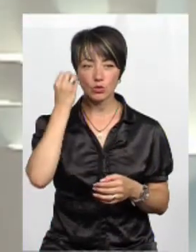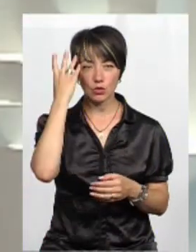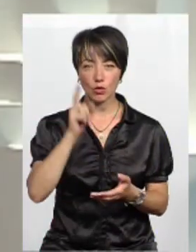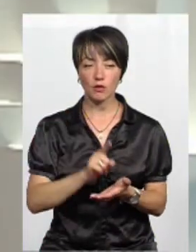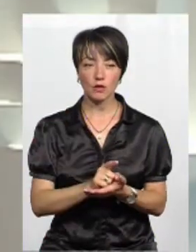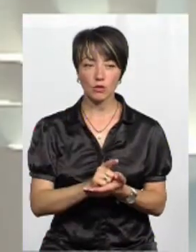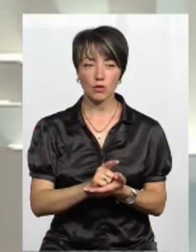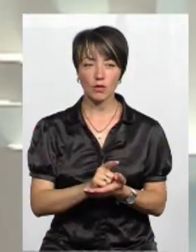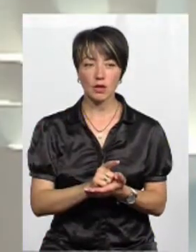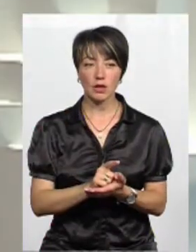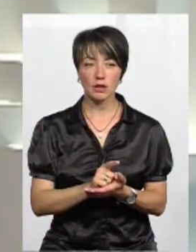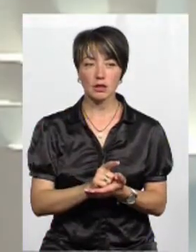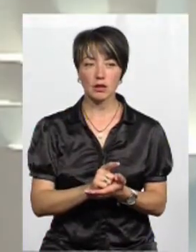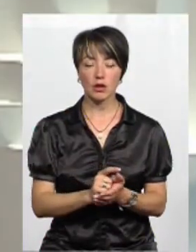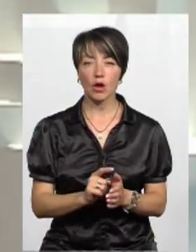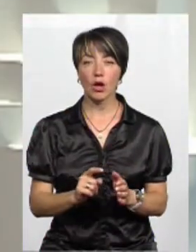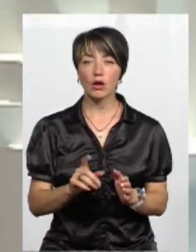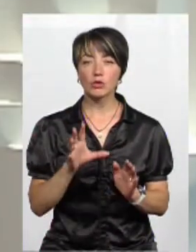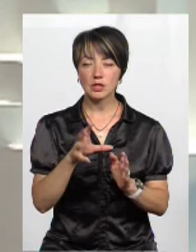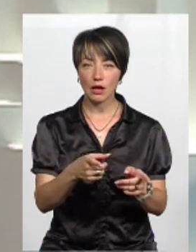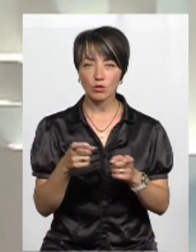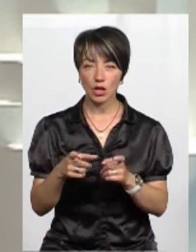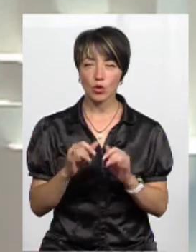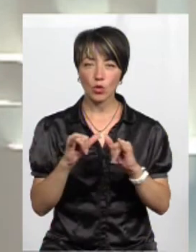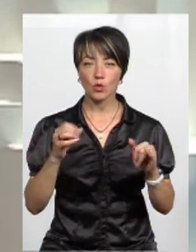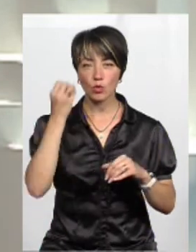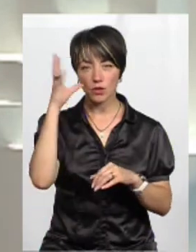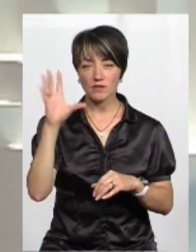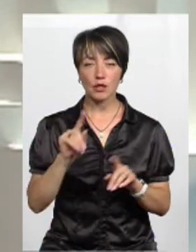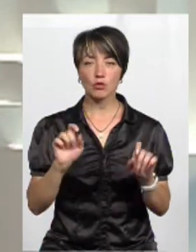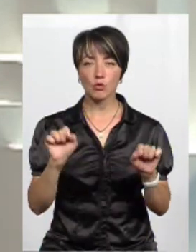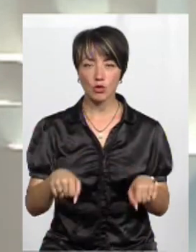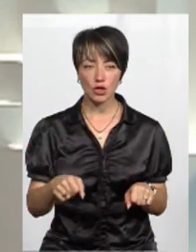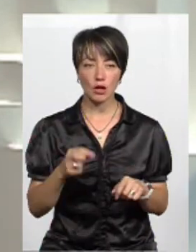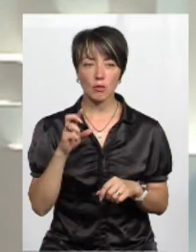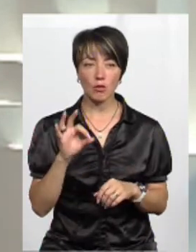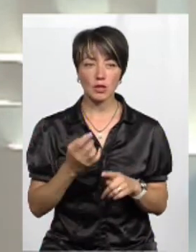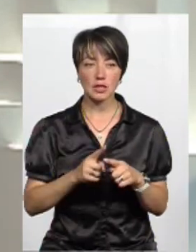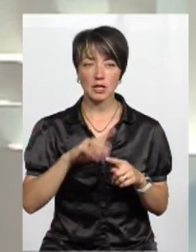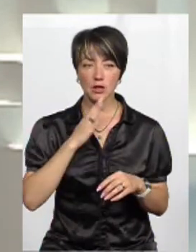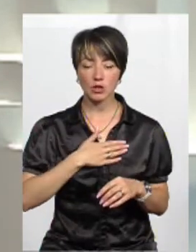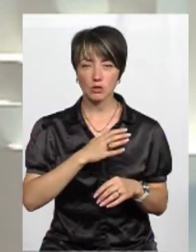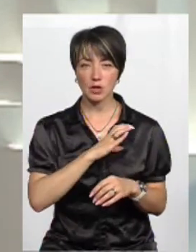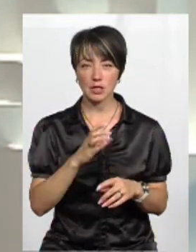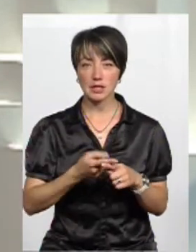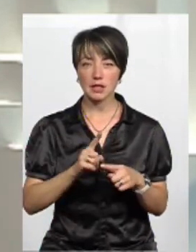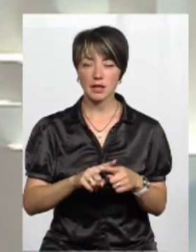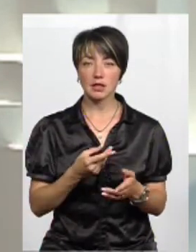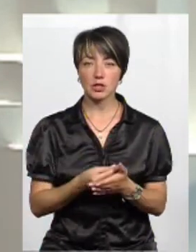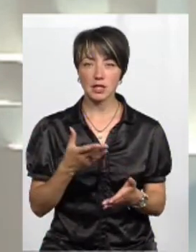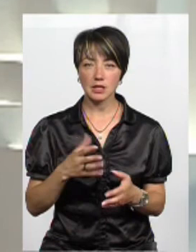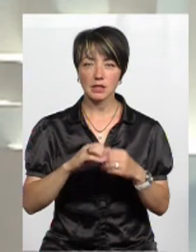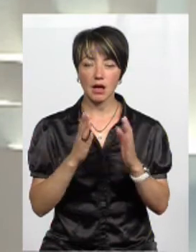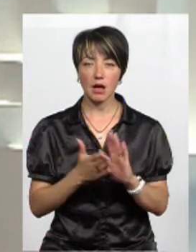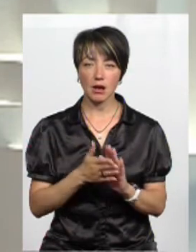обов'язково залучати до розвитку нашої культури все, що тільки можна. Тому що це наше збагачення, це наша